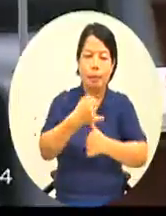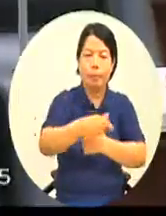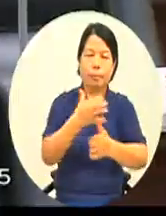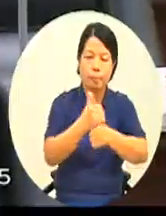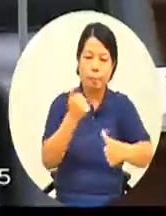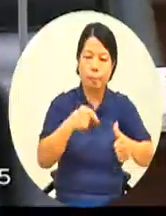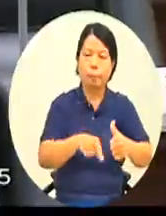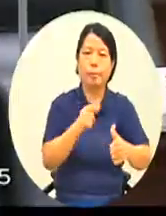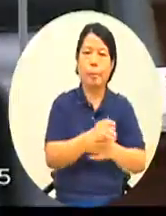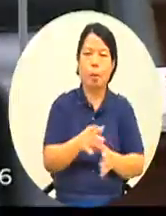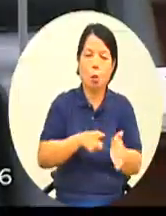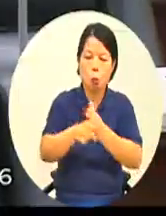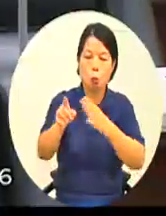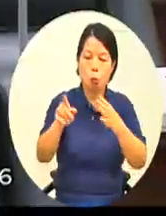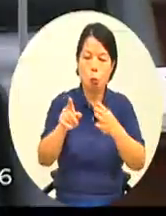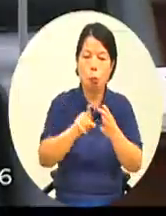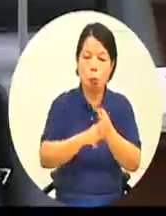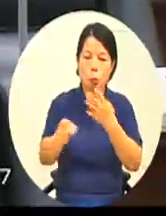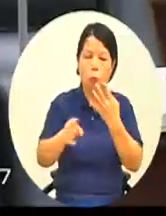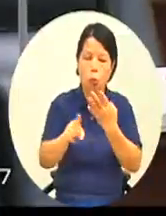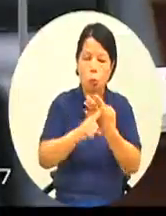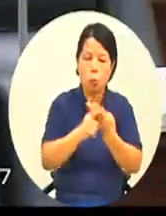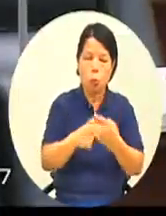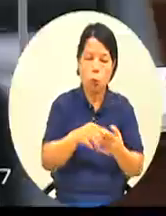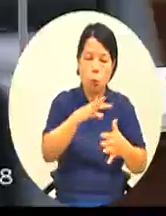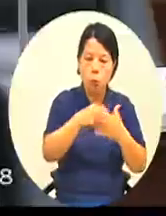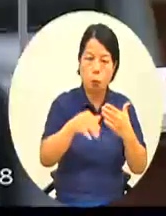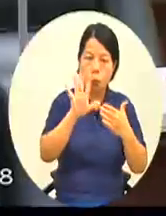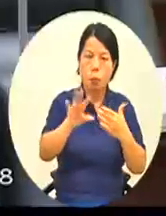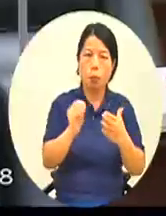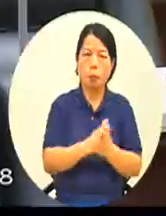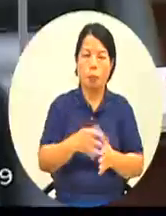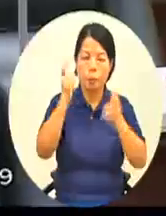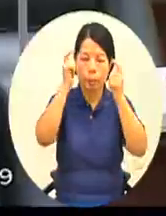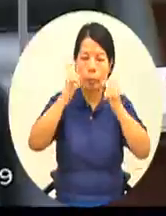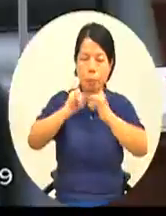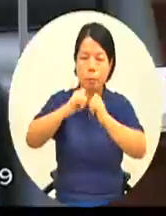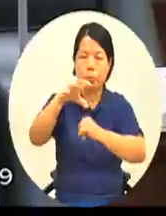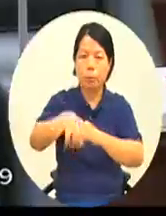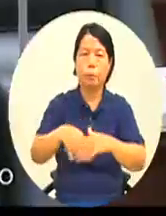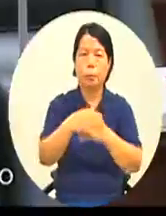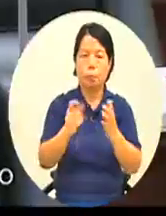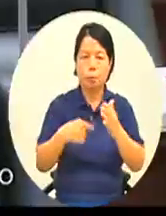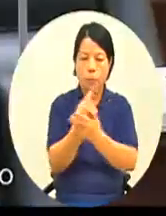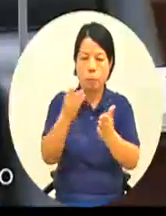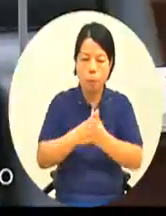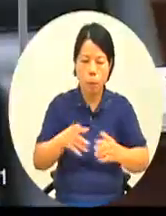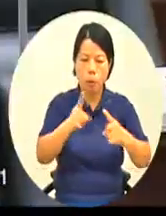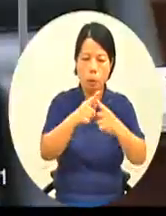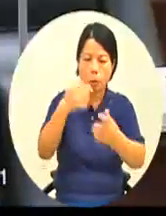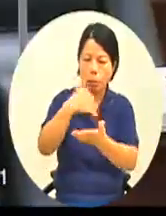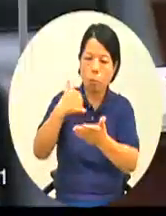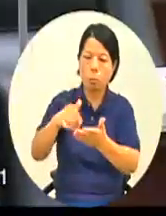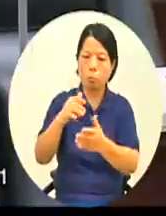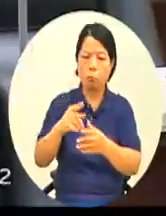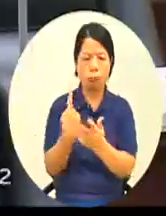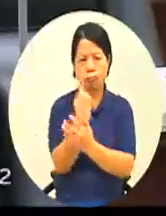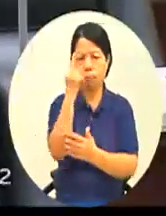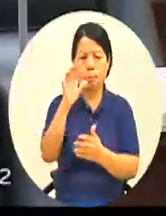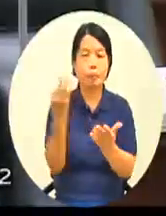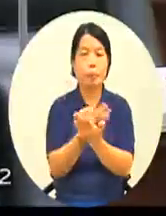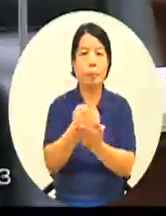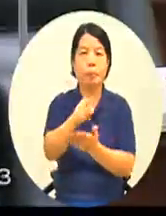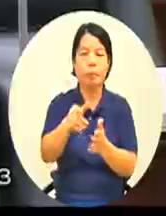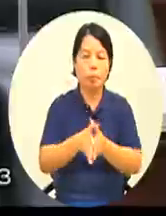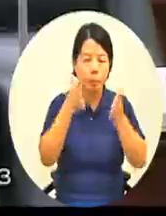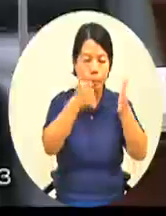么样一个专门的政策。我想我们社会局或是我们高雄市政府不应该只是做人口的统计，而是针对这一